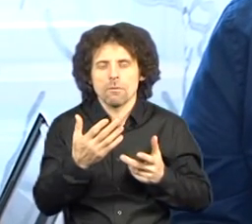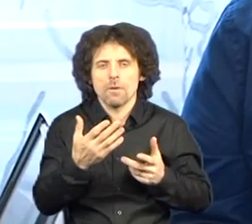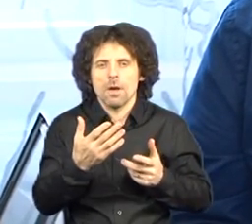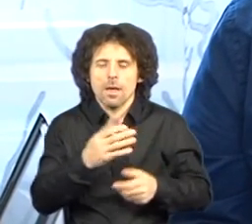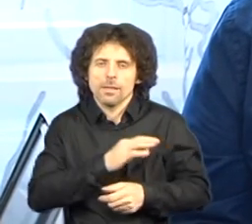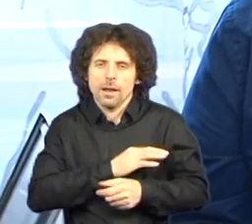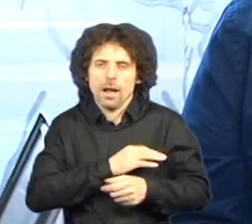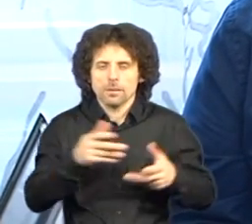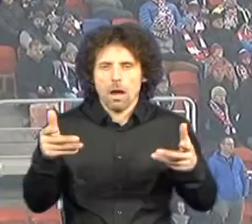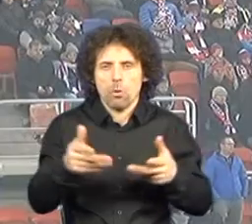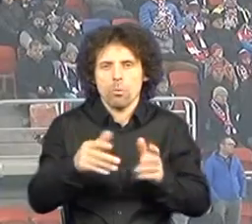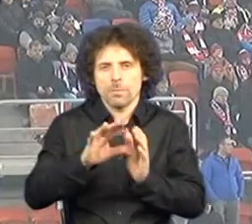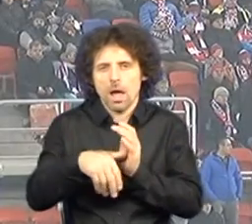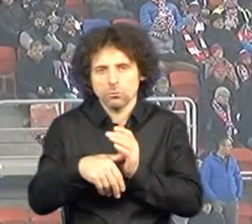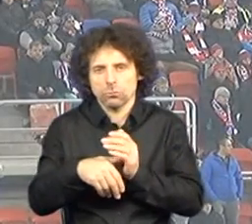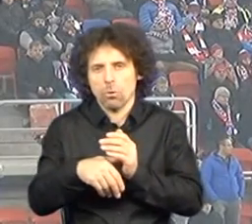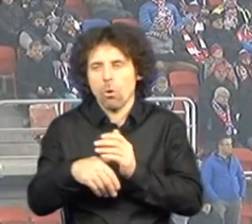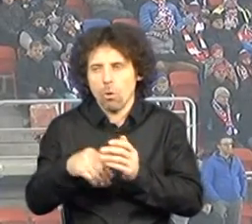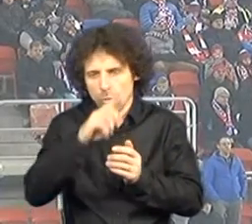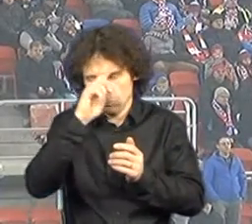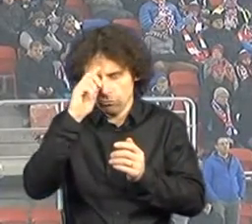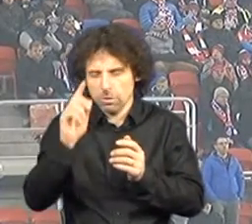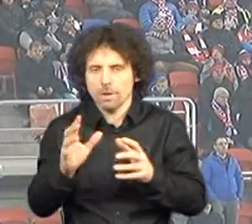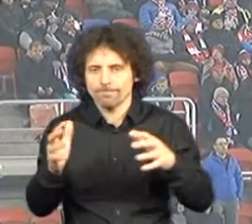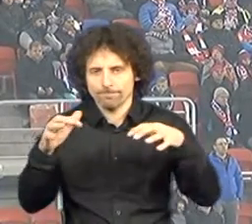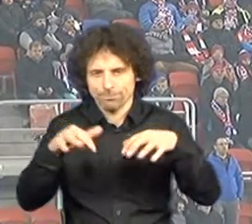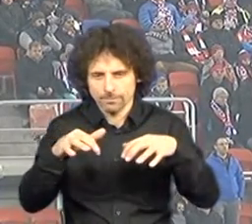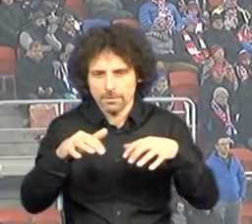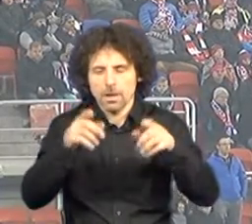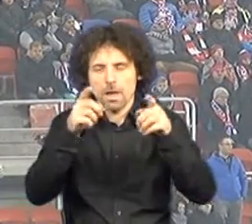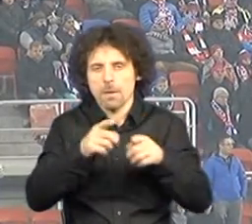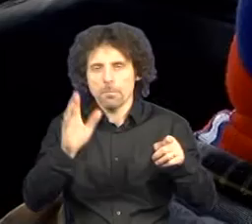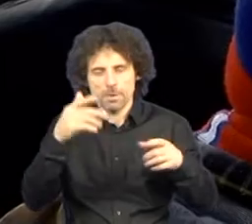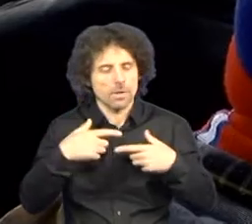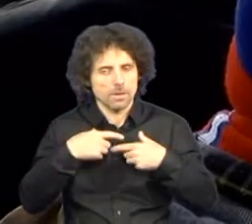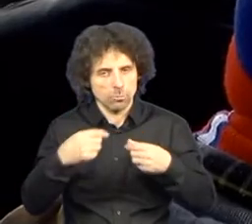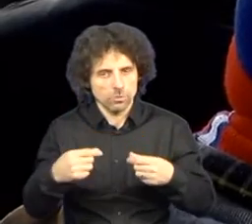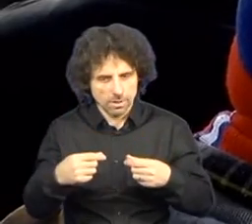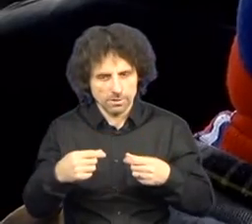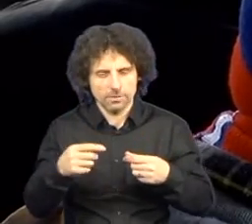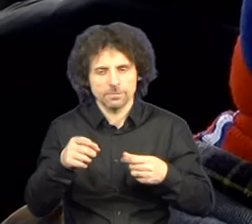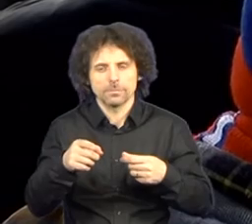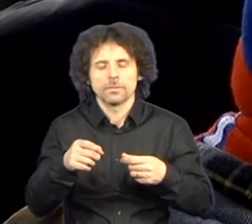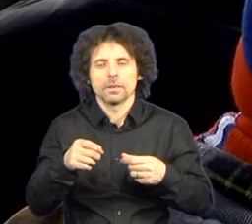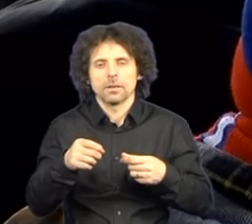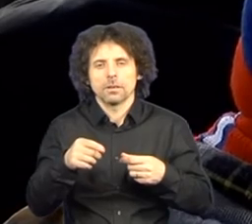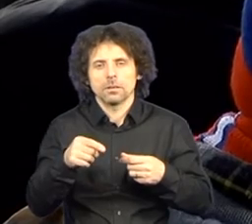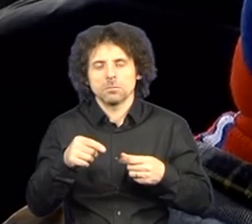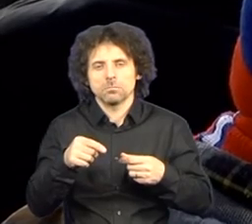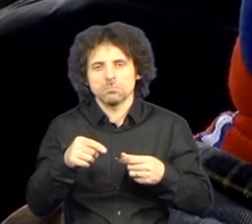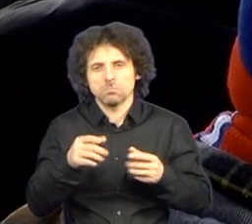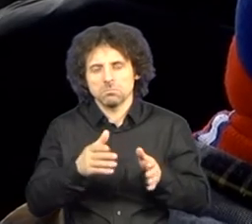klubu, osoby delegowane z miasta. Przygotowuje się też oprawę. Oprawa będzie niespodzianką, nie będziemy tutaj mówić, co dokładnie na niej znajdzie się.